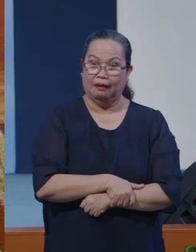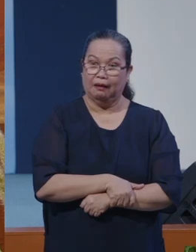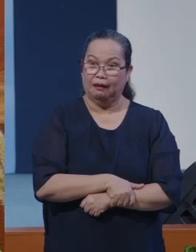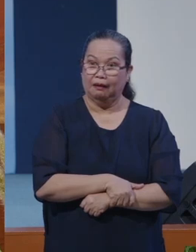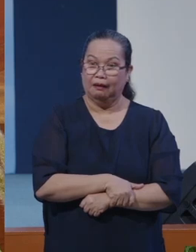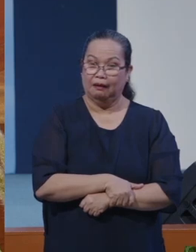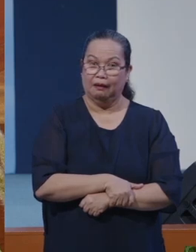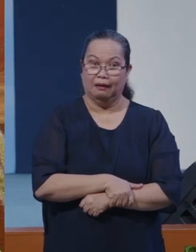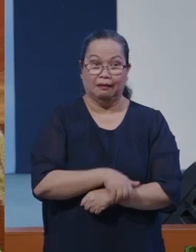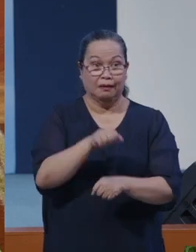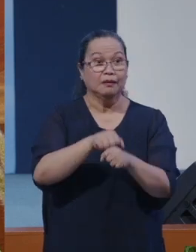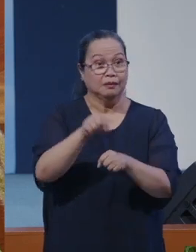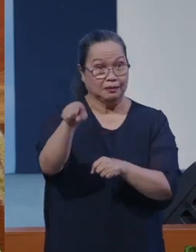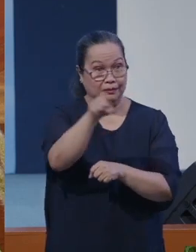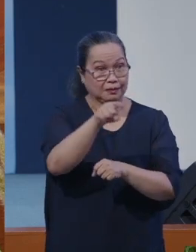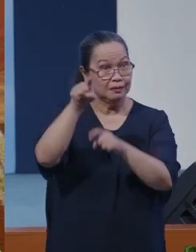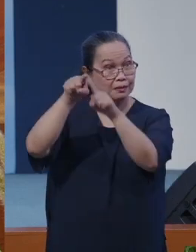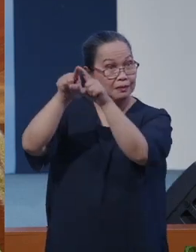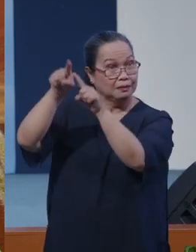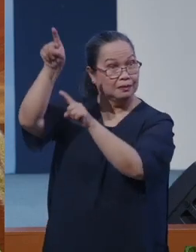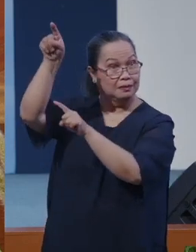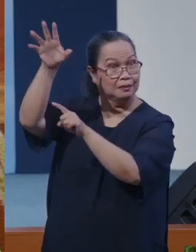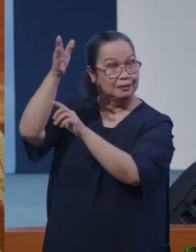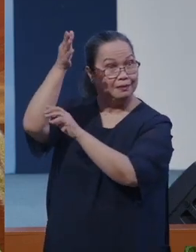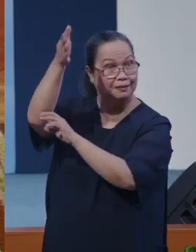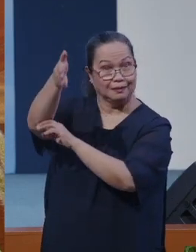So, sa Kanya nakasandig ang ating kinabukasan.